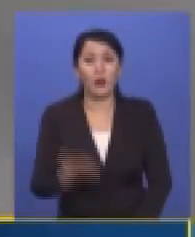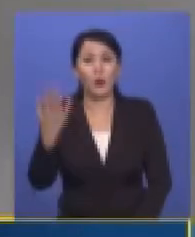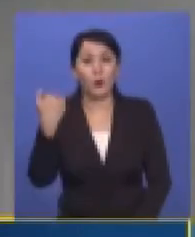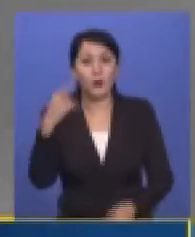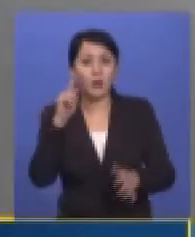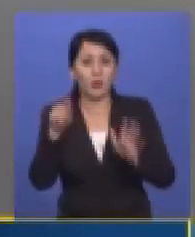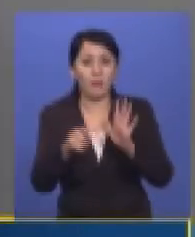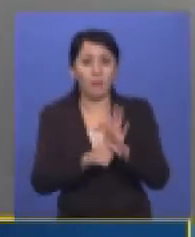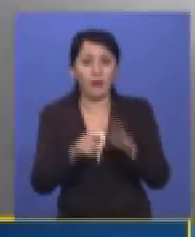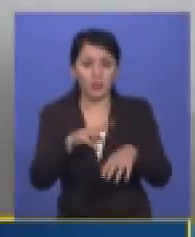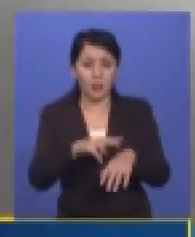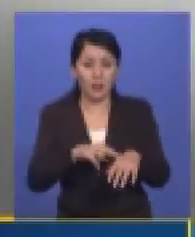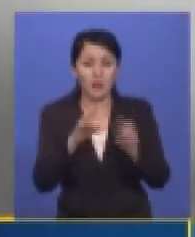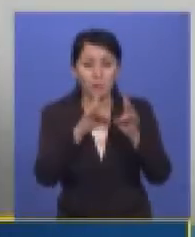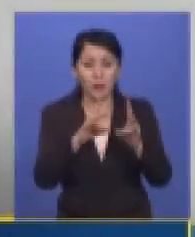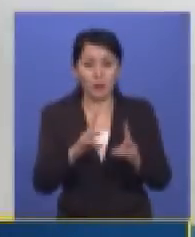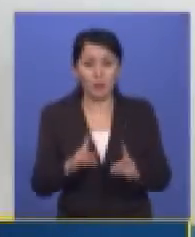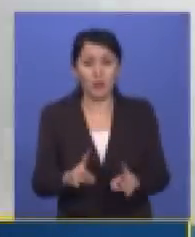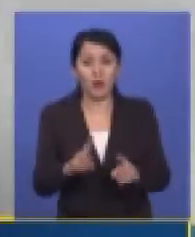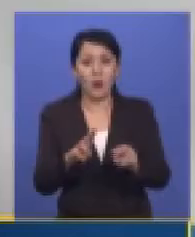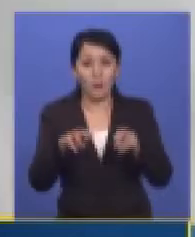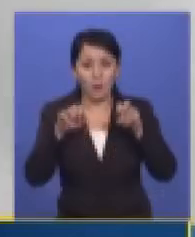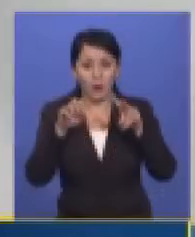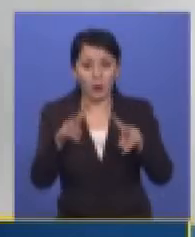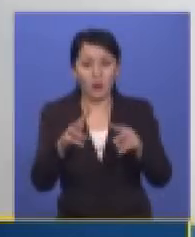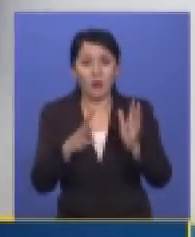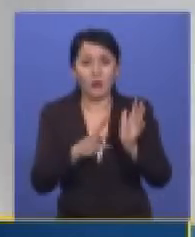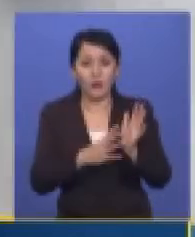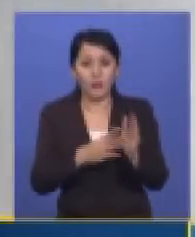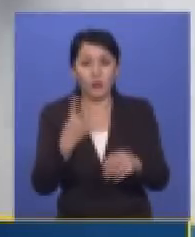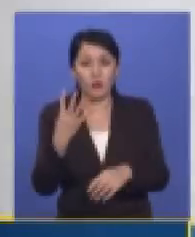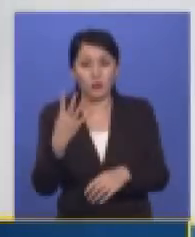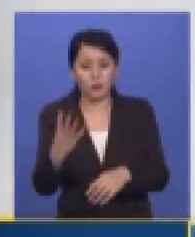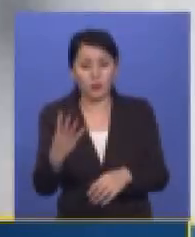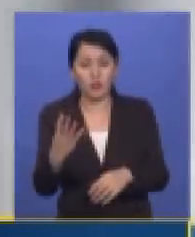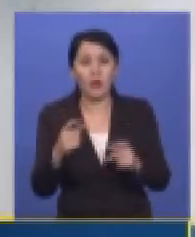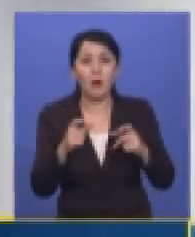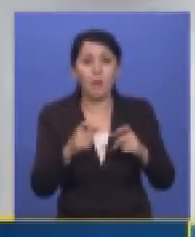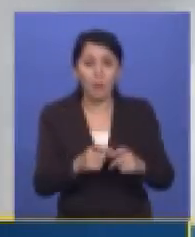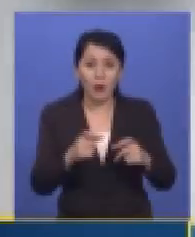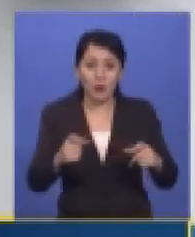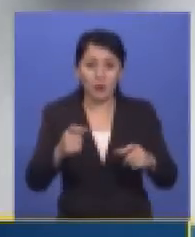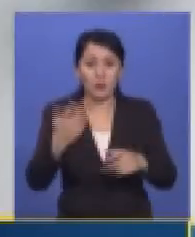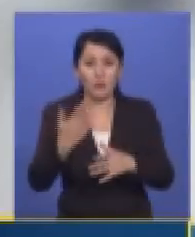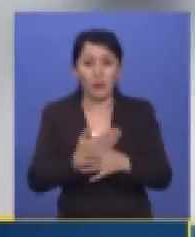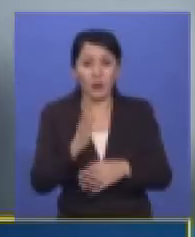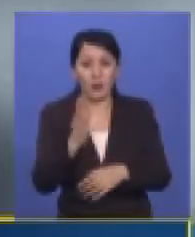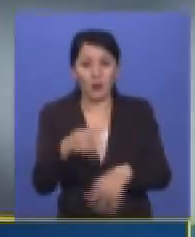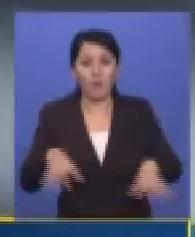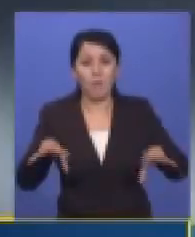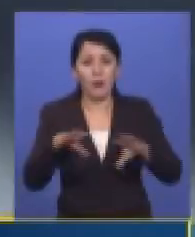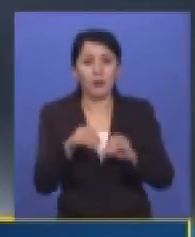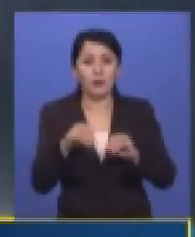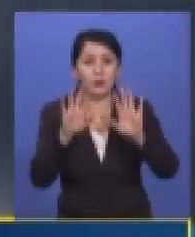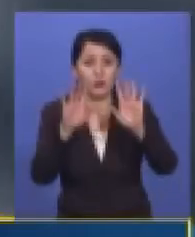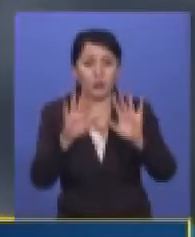қыста полиция мен төтенше жағдай қызметінің мамандары 94 рет жолда қалған жолаушыларды құтқарған. Жалпы алғанда қар